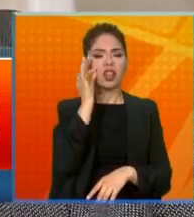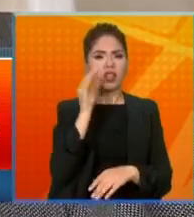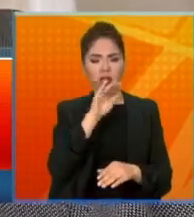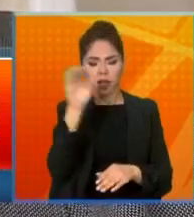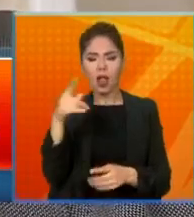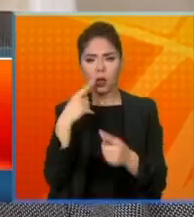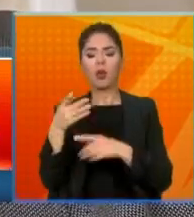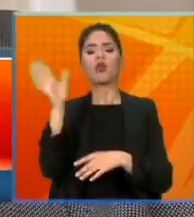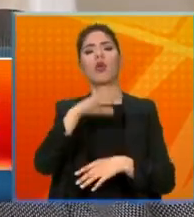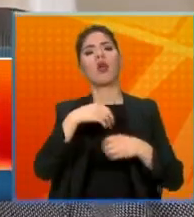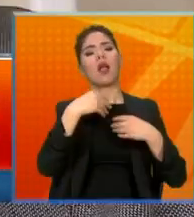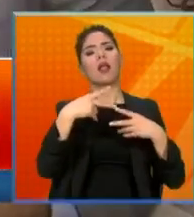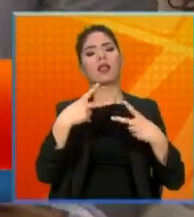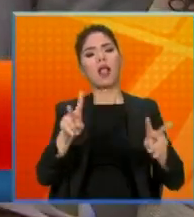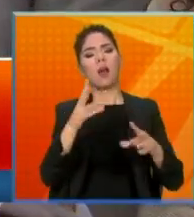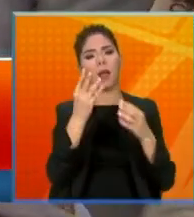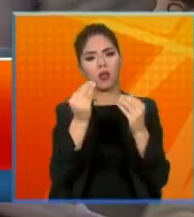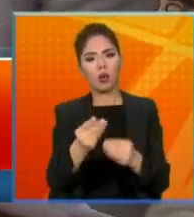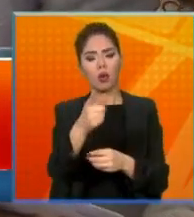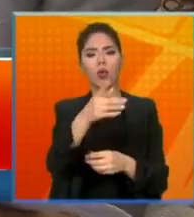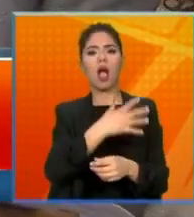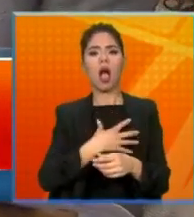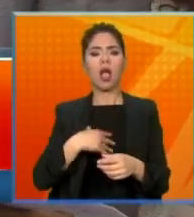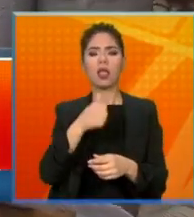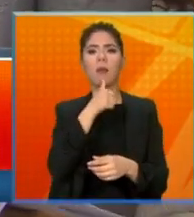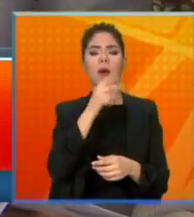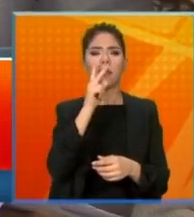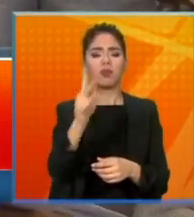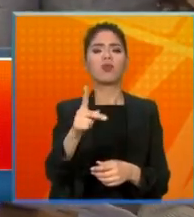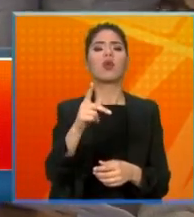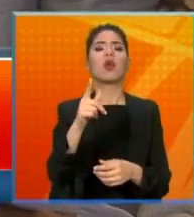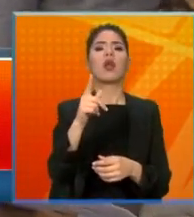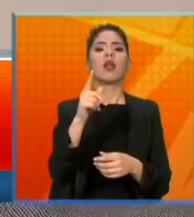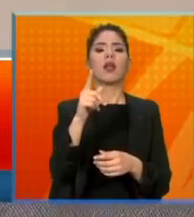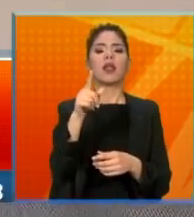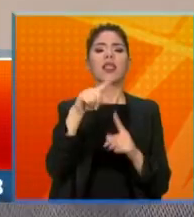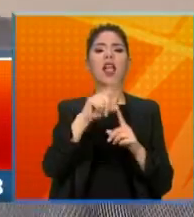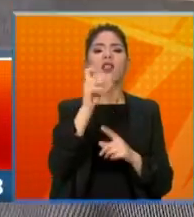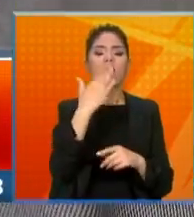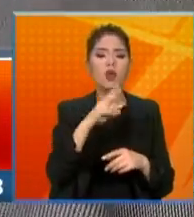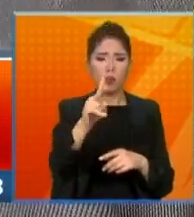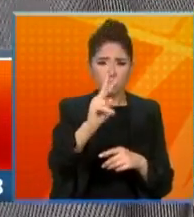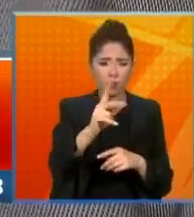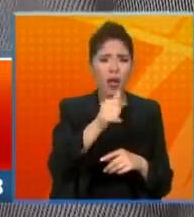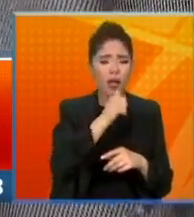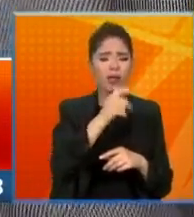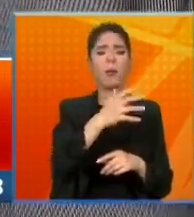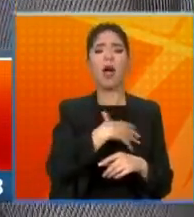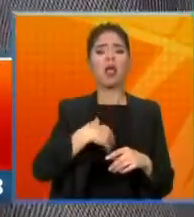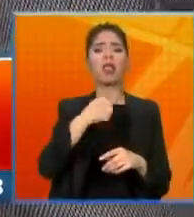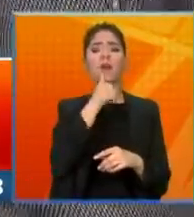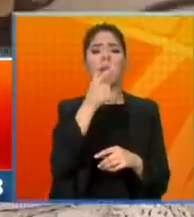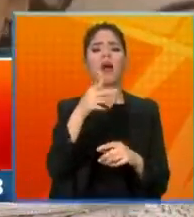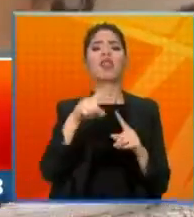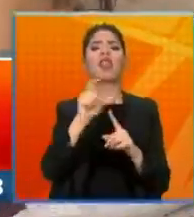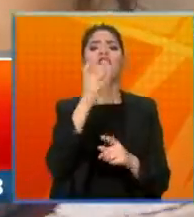Hüseyin Dükşen'in hayatta olmayan anne ve babasının da kimliği yoktu. Zaten sıkıntı da böyle başladı. Ha bugün ha yarın kimlik çıkacak